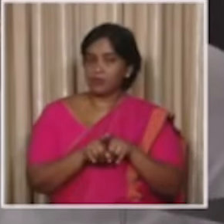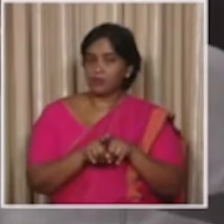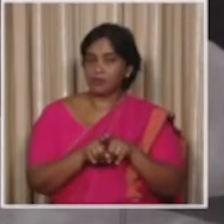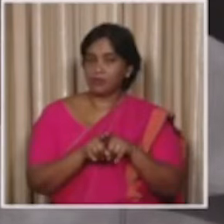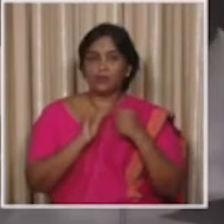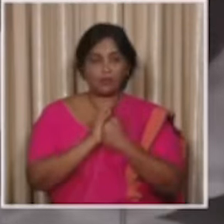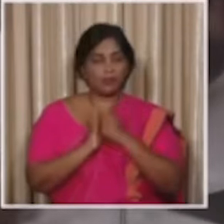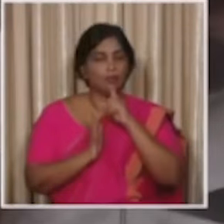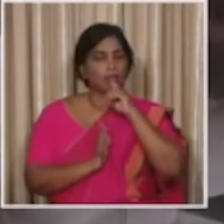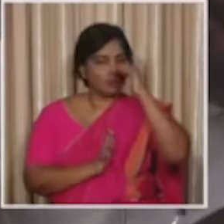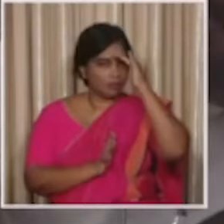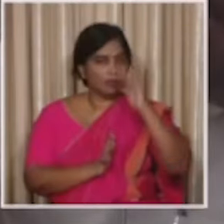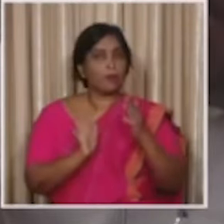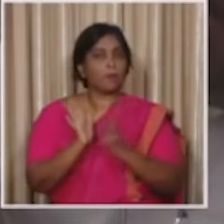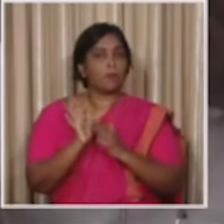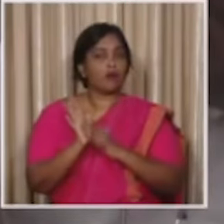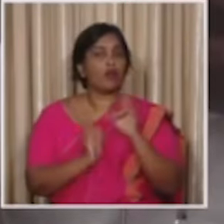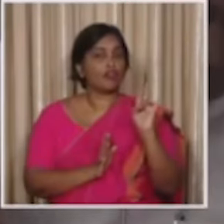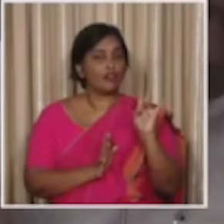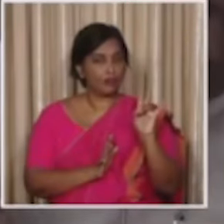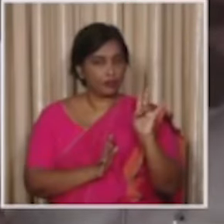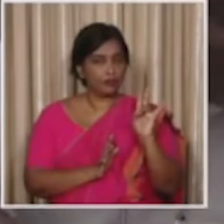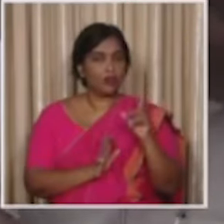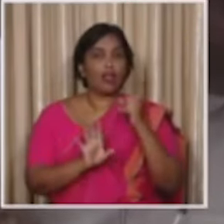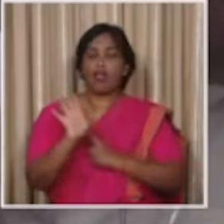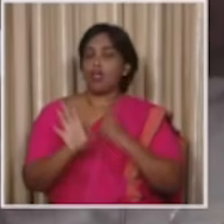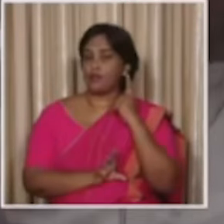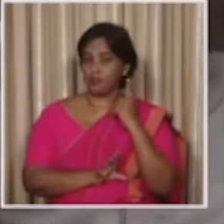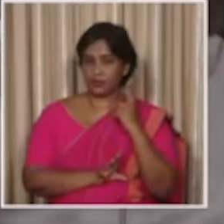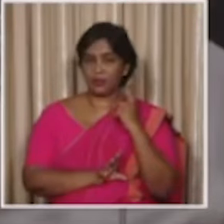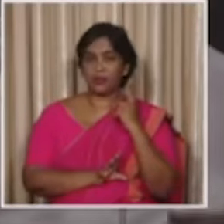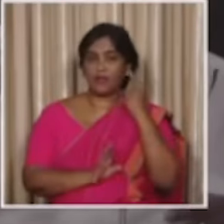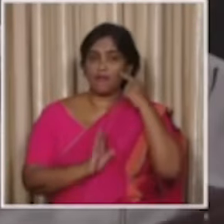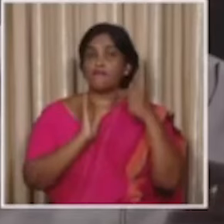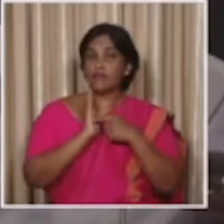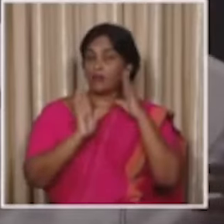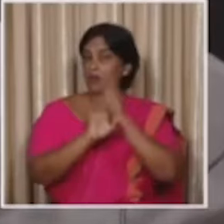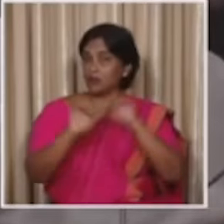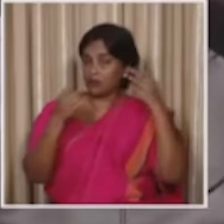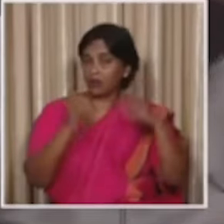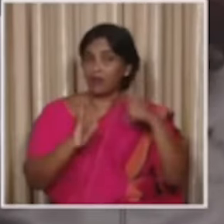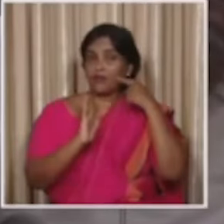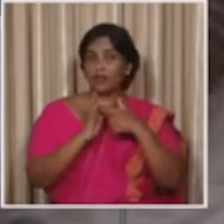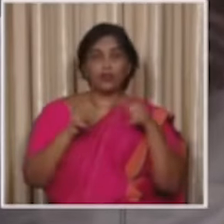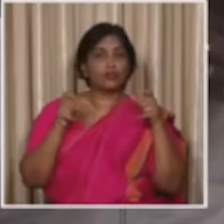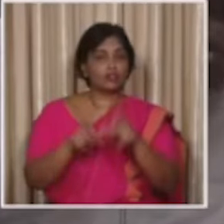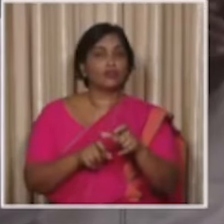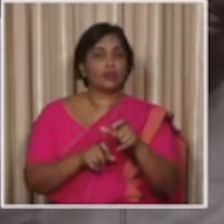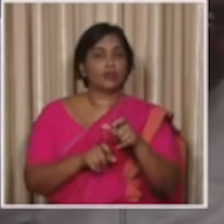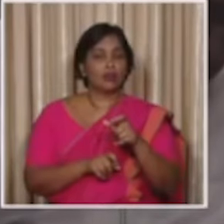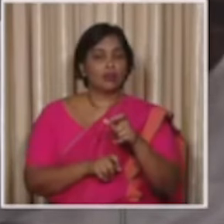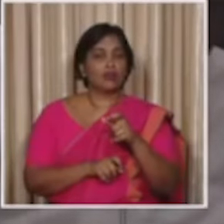ගරු කථානායකතුමනි මාර්තු 25 වෙනිදාට අවුරුද්දයි. විභාගයේ ප්‍රකාශයට පත් කළ විභාගයේ තහනම් කළ දවස් දෙකකට